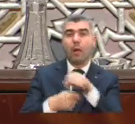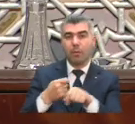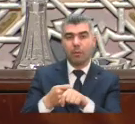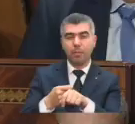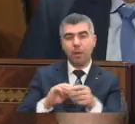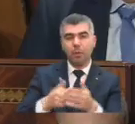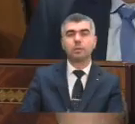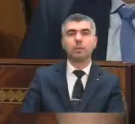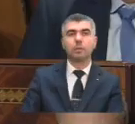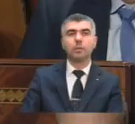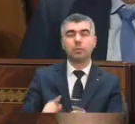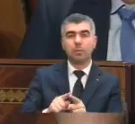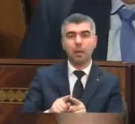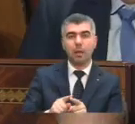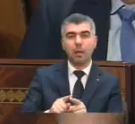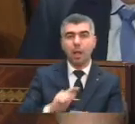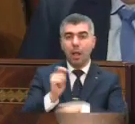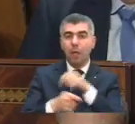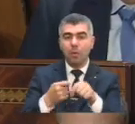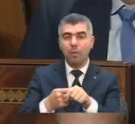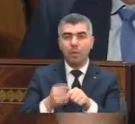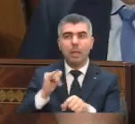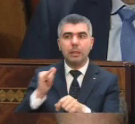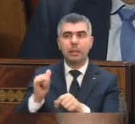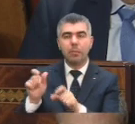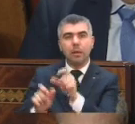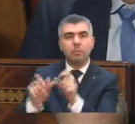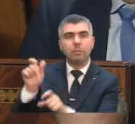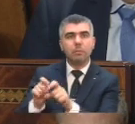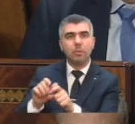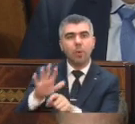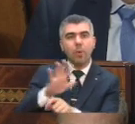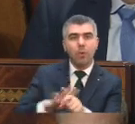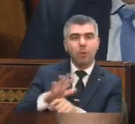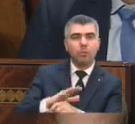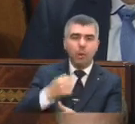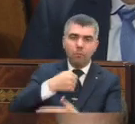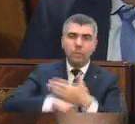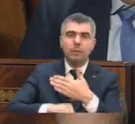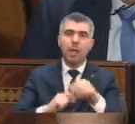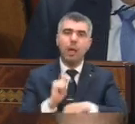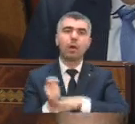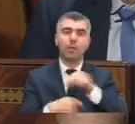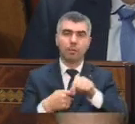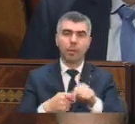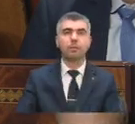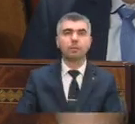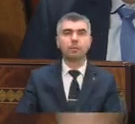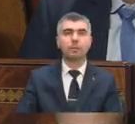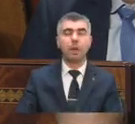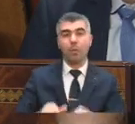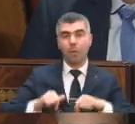العالم القروي مظلومة سيد الوزير، وأنت وأنا ولد أبناء العالم القروي. سيد الوزير